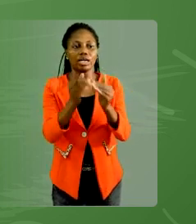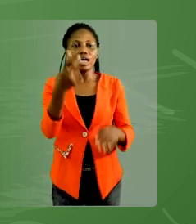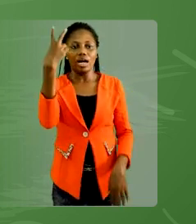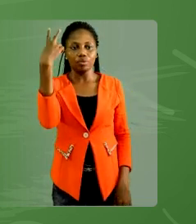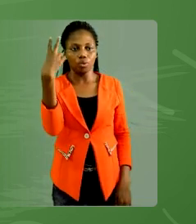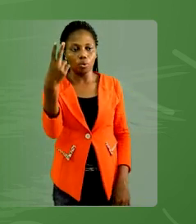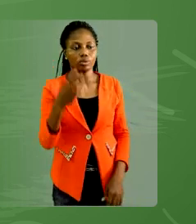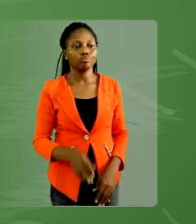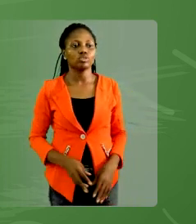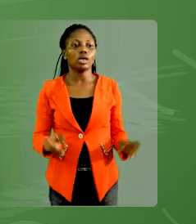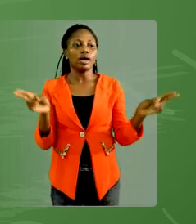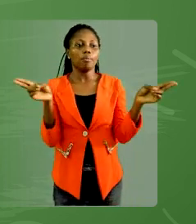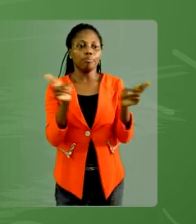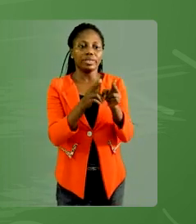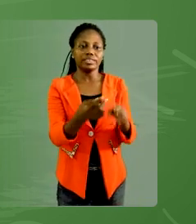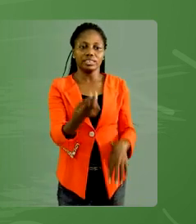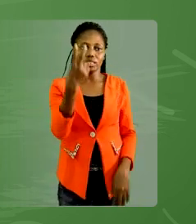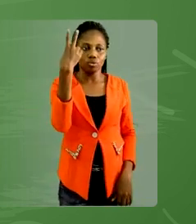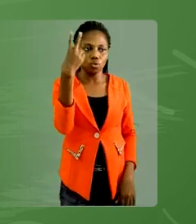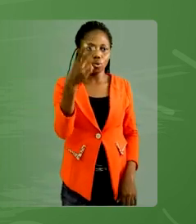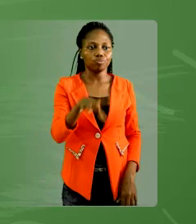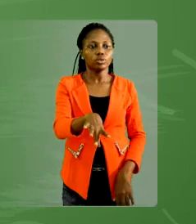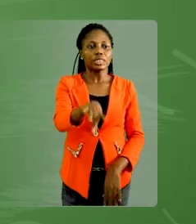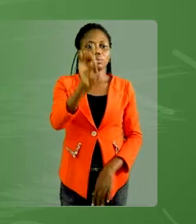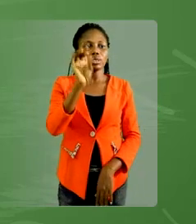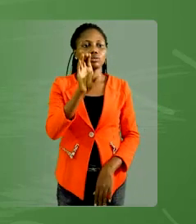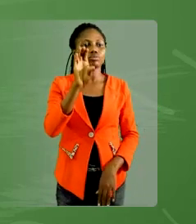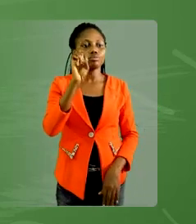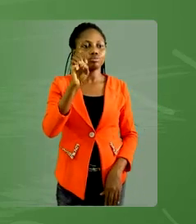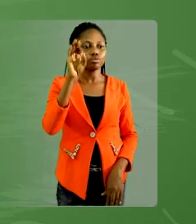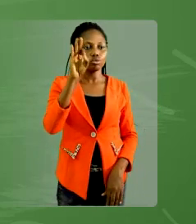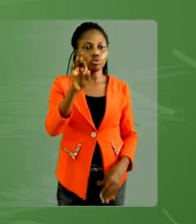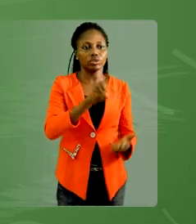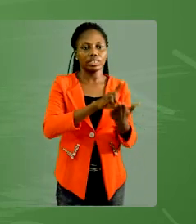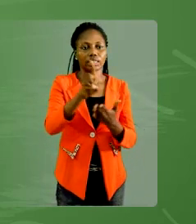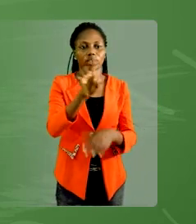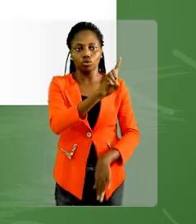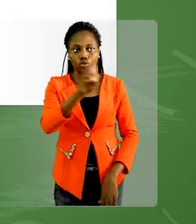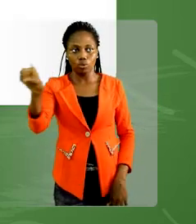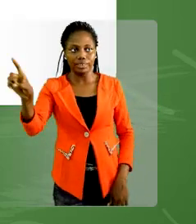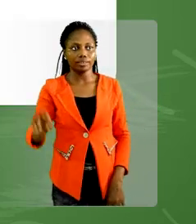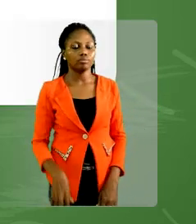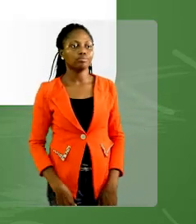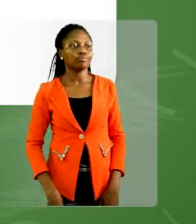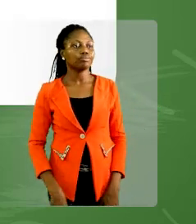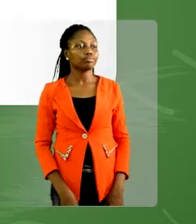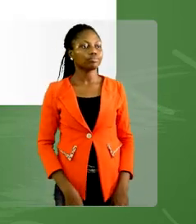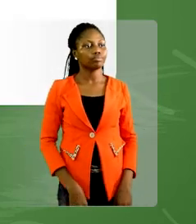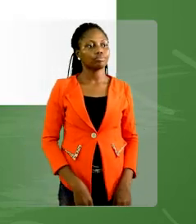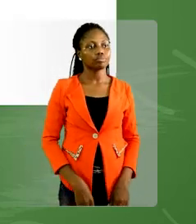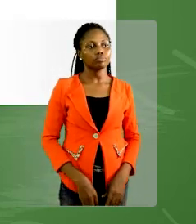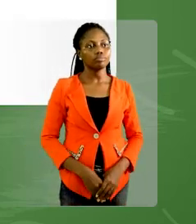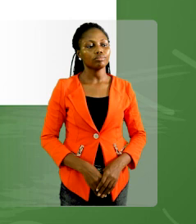À présent, nous allons passer à la détermination du coefficient directeur d'une droite. Donc,